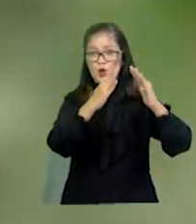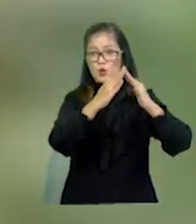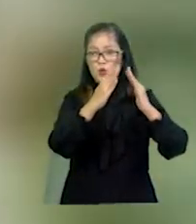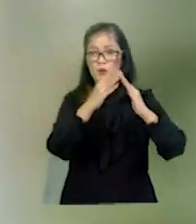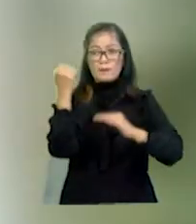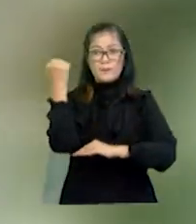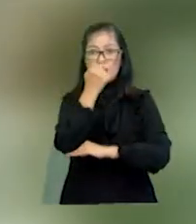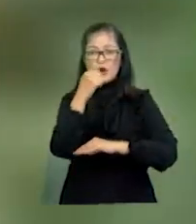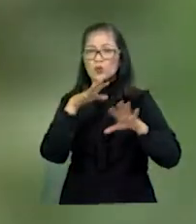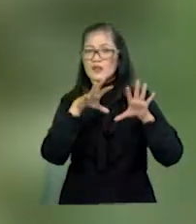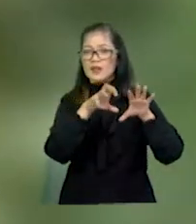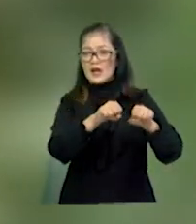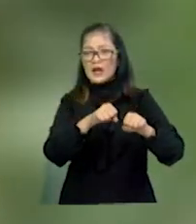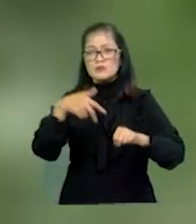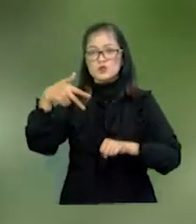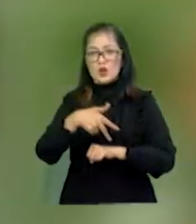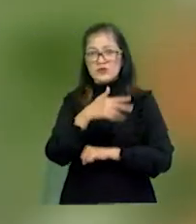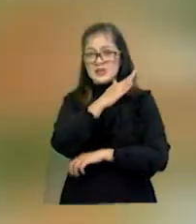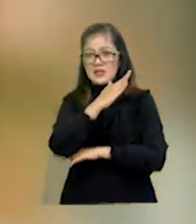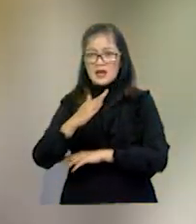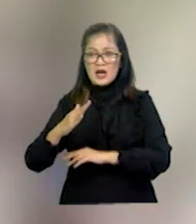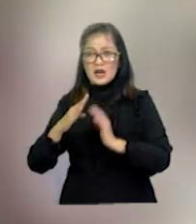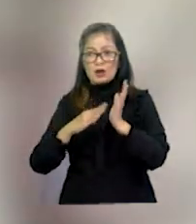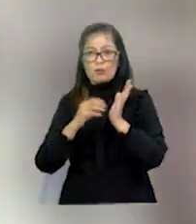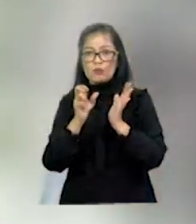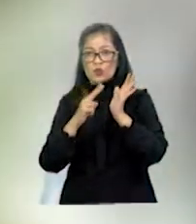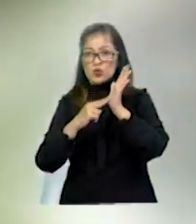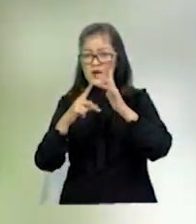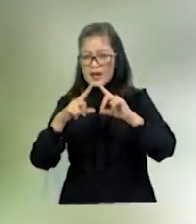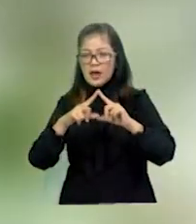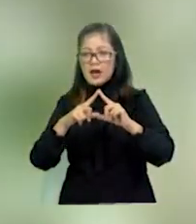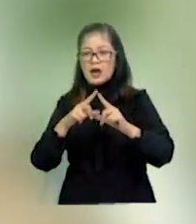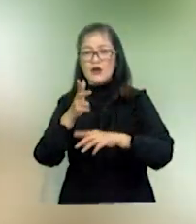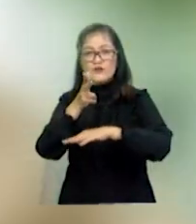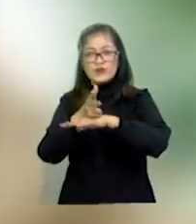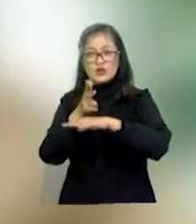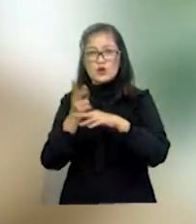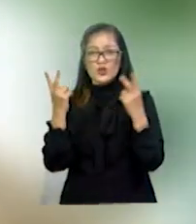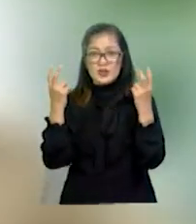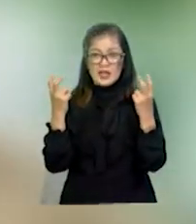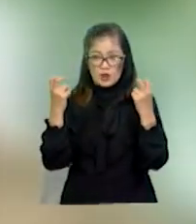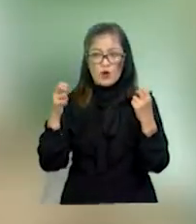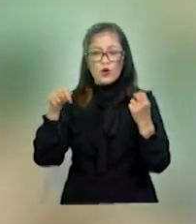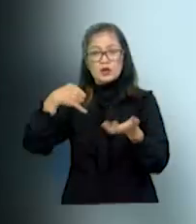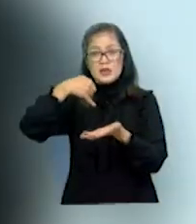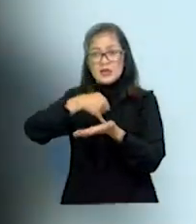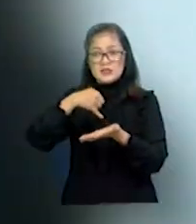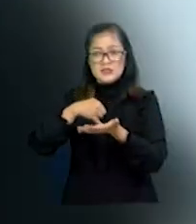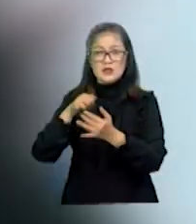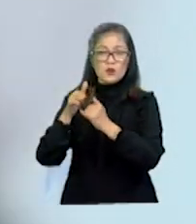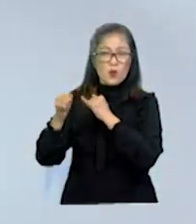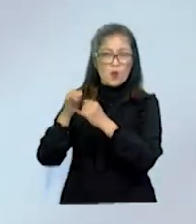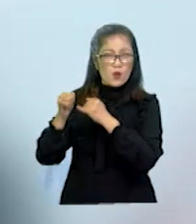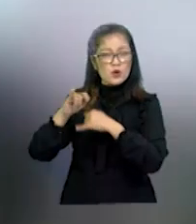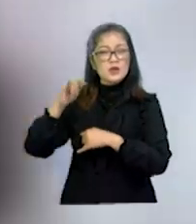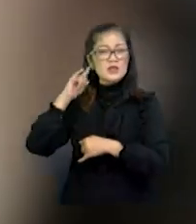Kabupaten Muna, Sulawesi Tenggara. Dalam beberapa video TikTok, pelaku 36 tahun ini melontarkan caci maki.